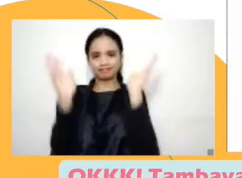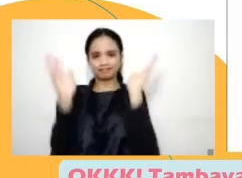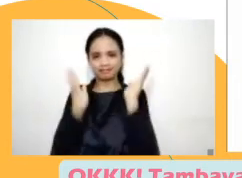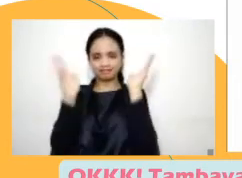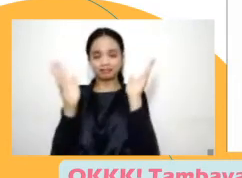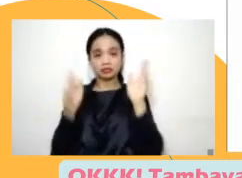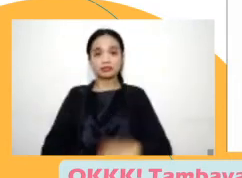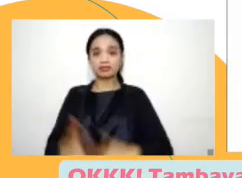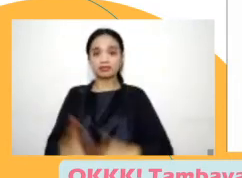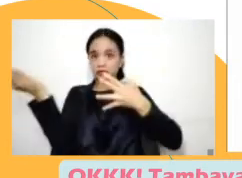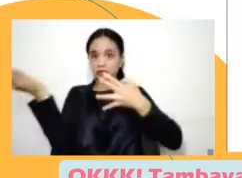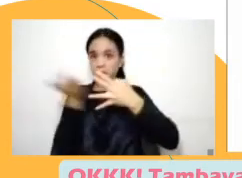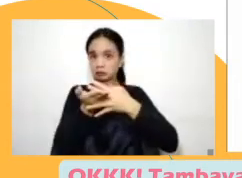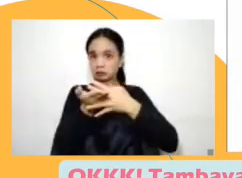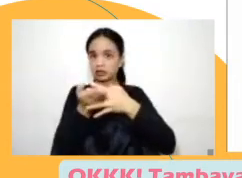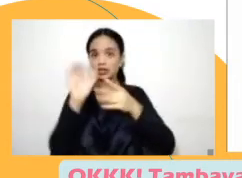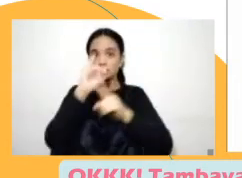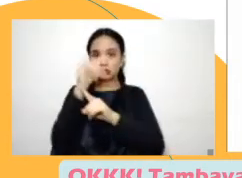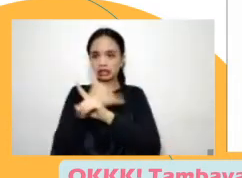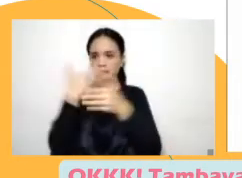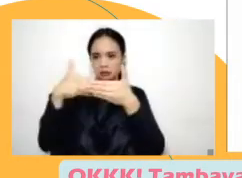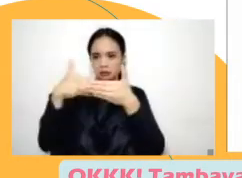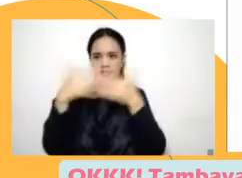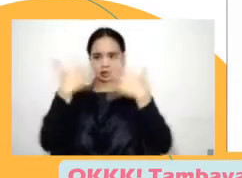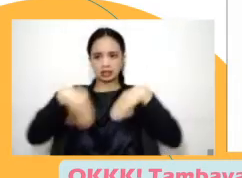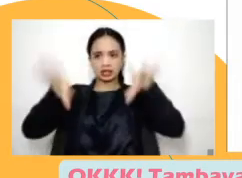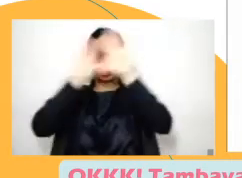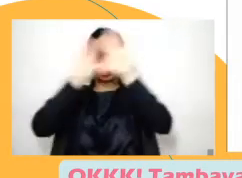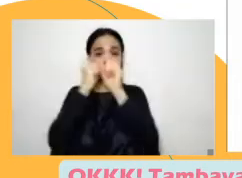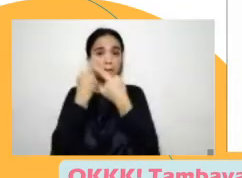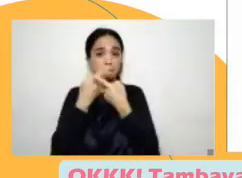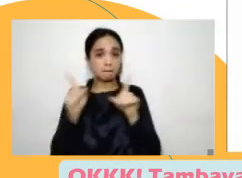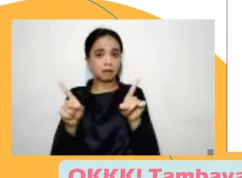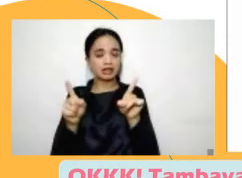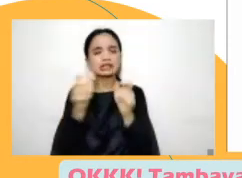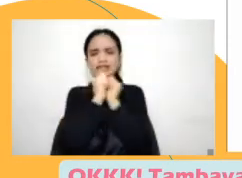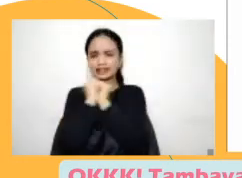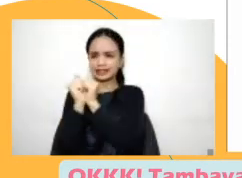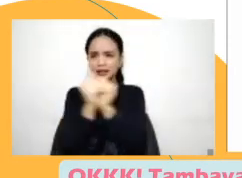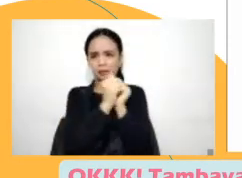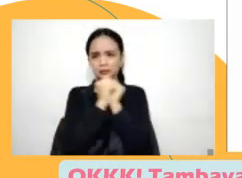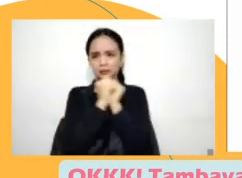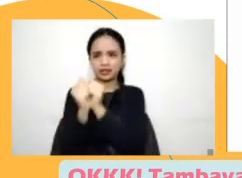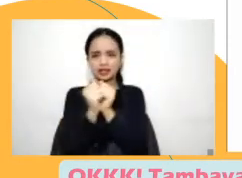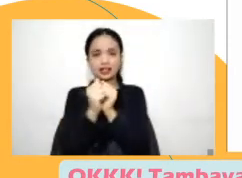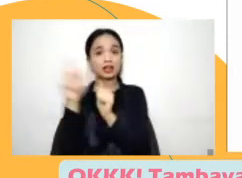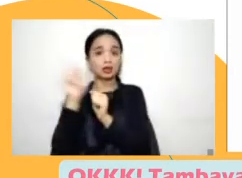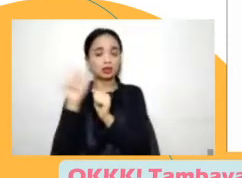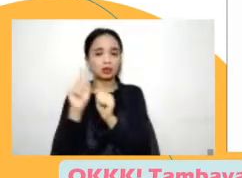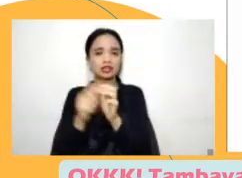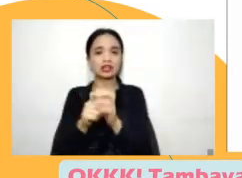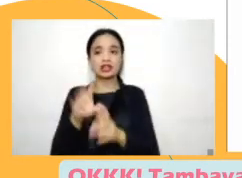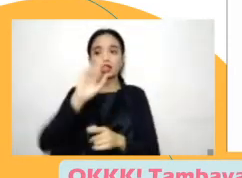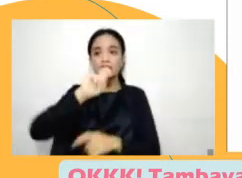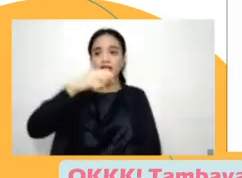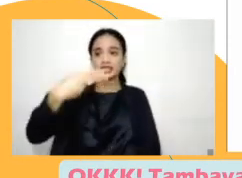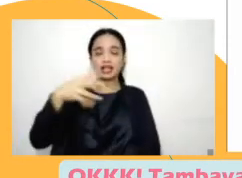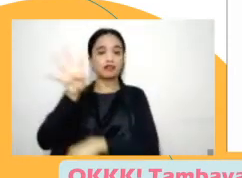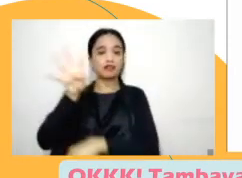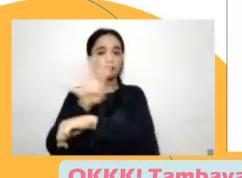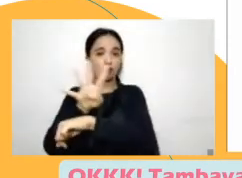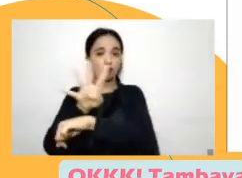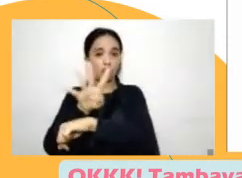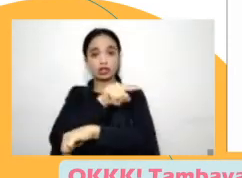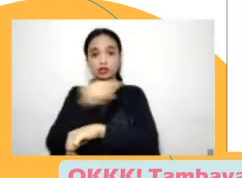July at patapos na po tayo, pero samahan niyo po kami palagi. Thursday, 4 o'clock p.m. hanggang